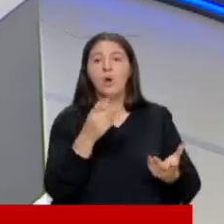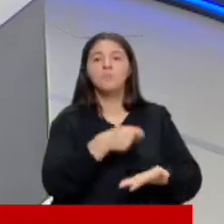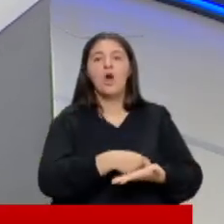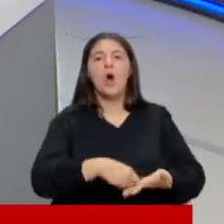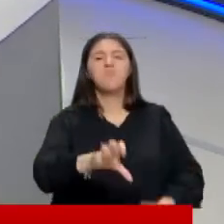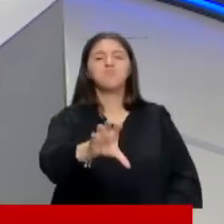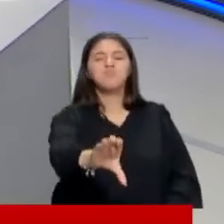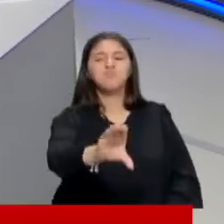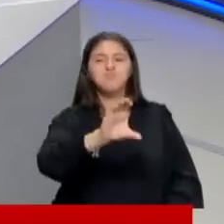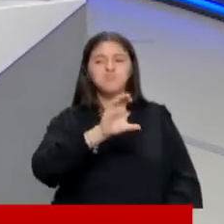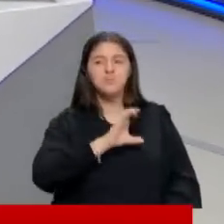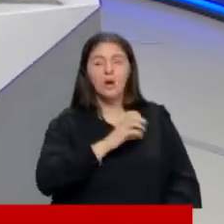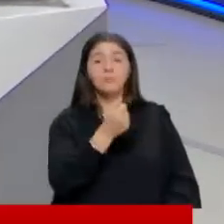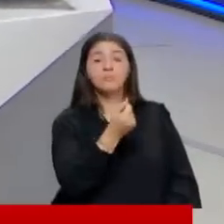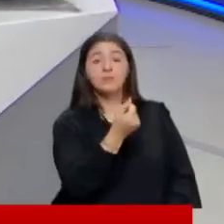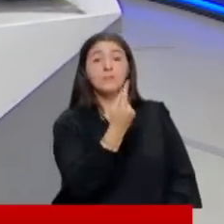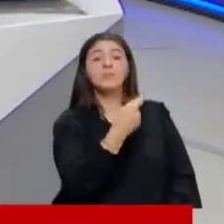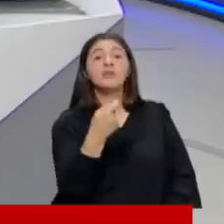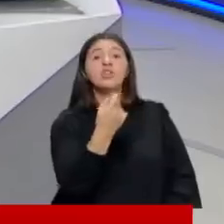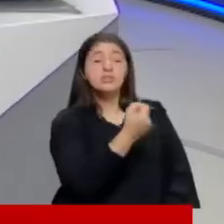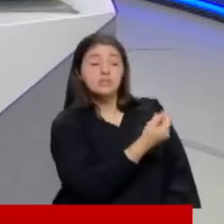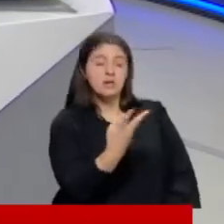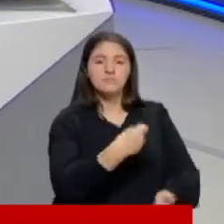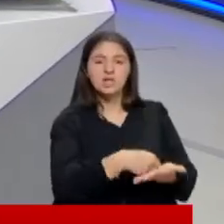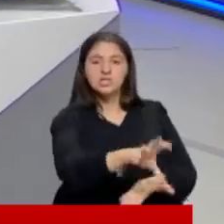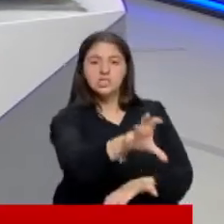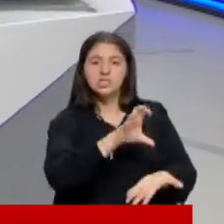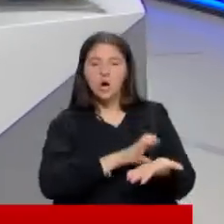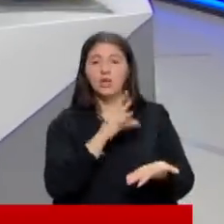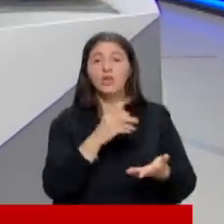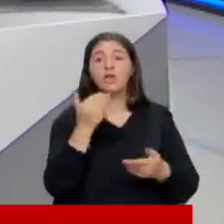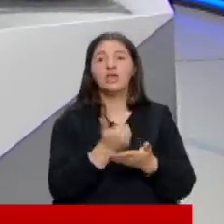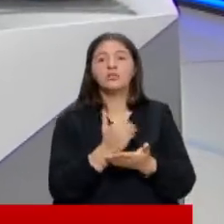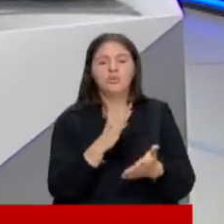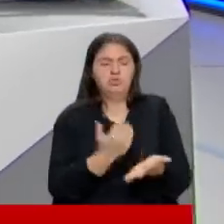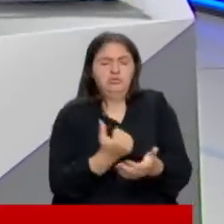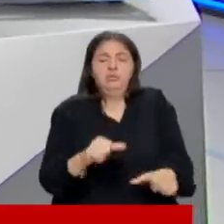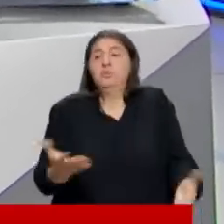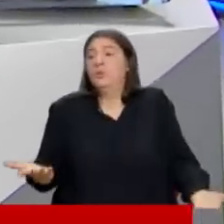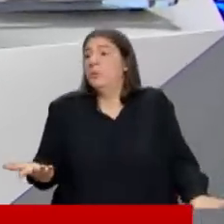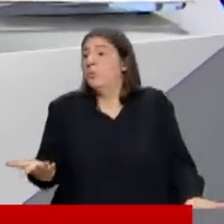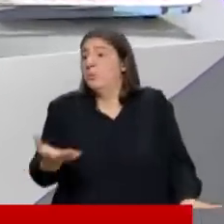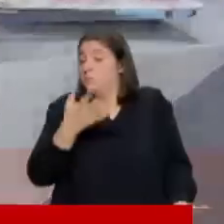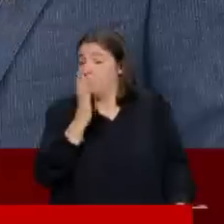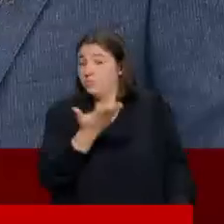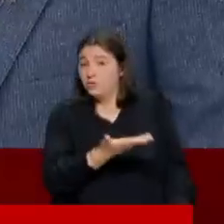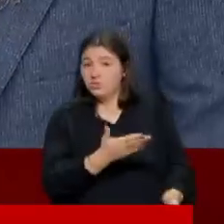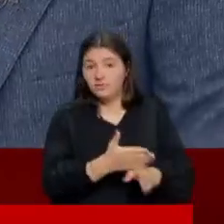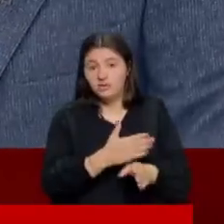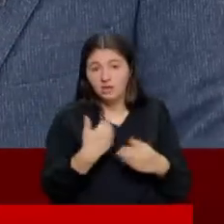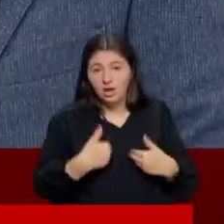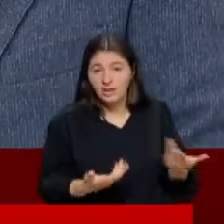maaşlılar böyle birkaç yerden maaş alanlar sonra geçinemiyorum diyenlere nasıl geçinemiyorsunuz ve bilmiyorsunuz ki